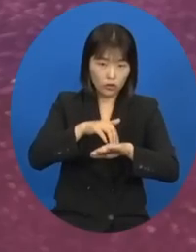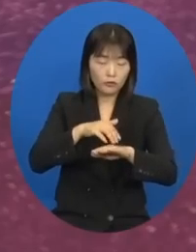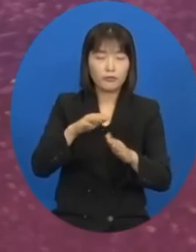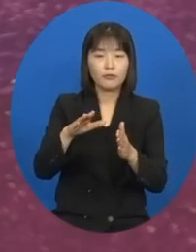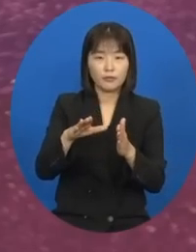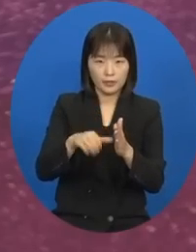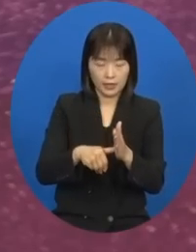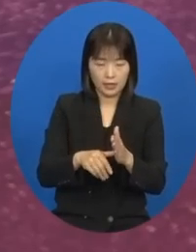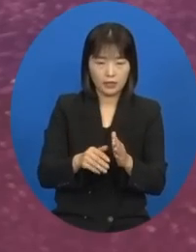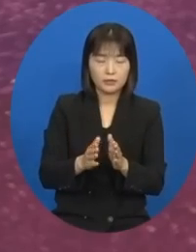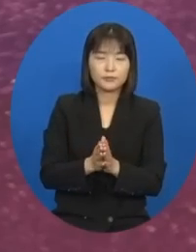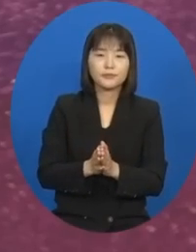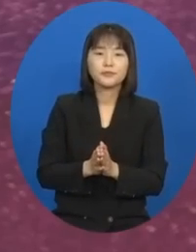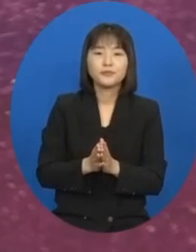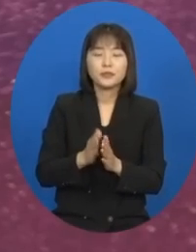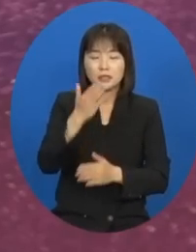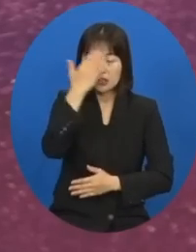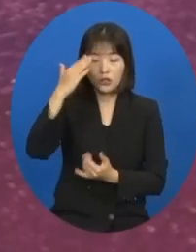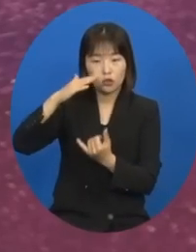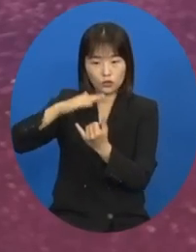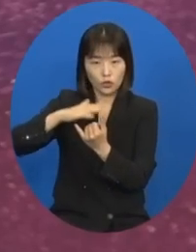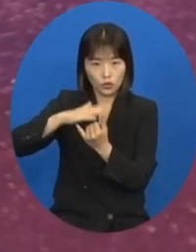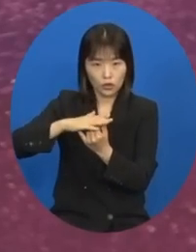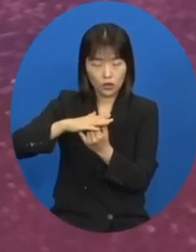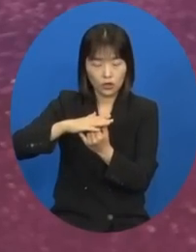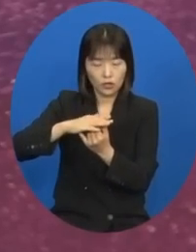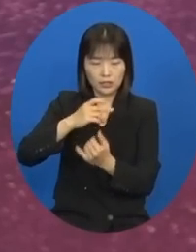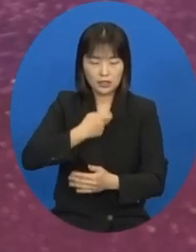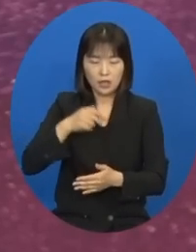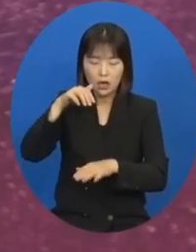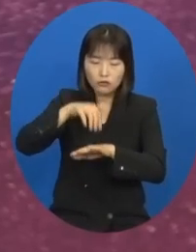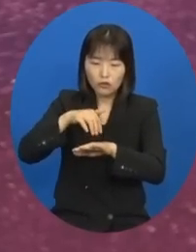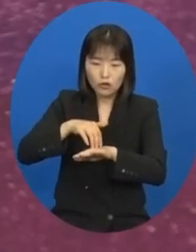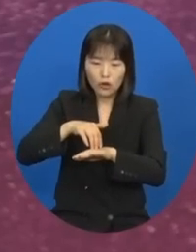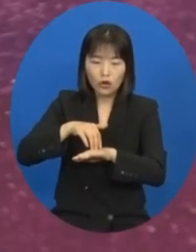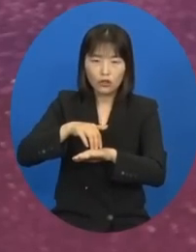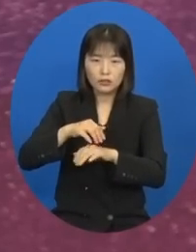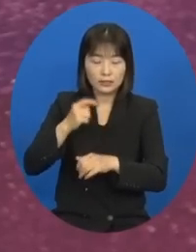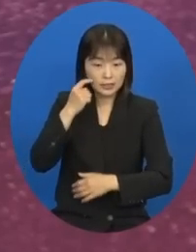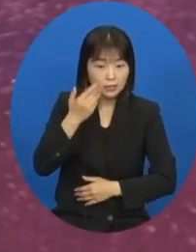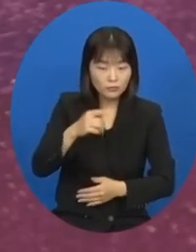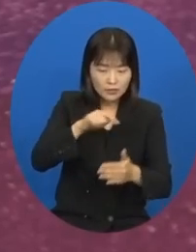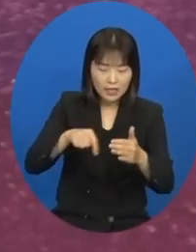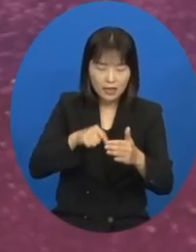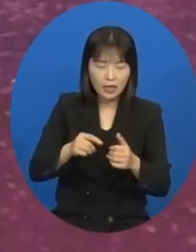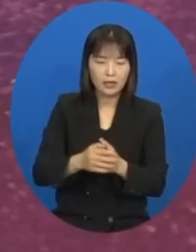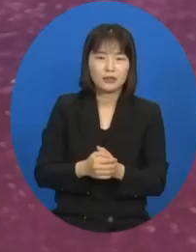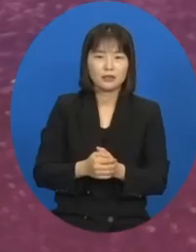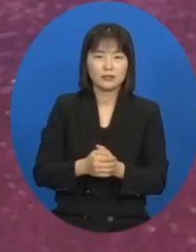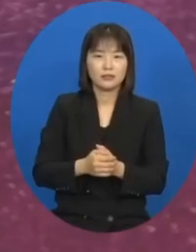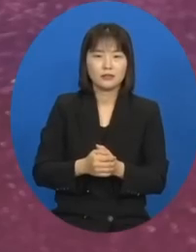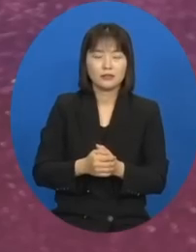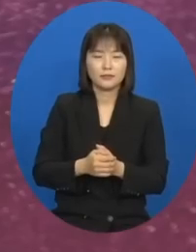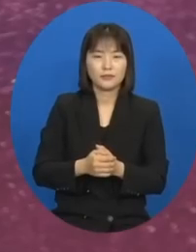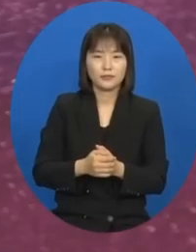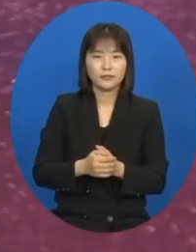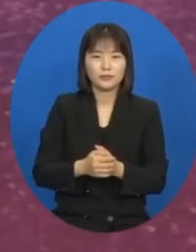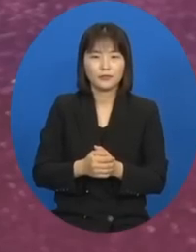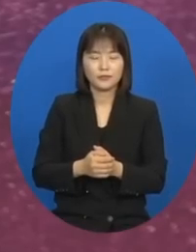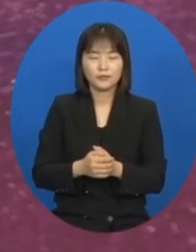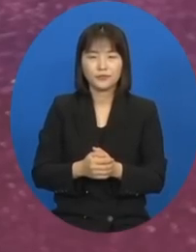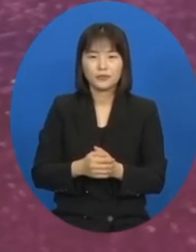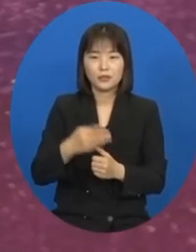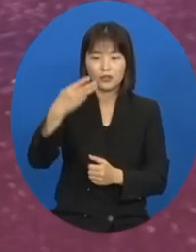제자훈련 교재에는요 투명인간이 되면 무엇을 하고 싶습니까 있어요 사실은 이제 혼자 있을 때 당신은 어떤 사람인가를